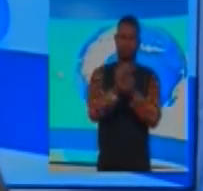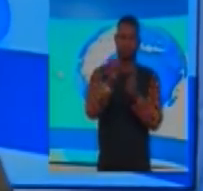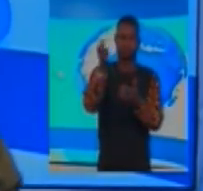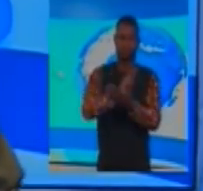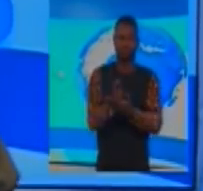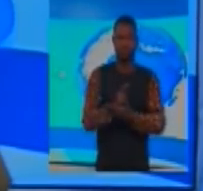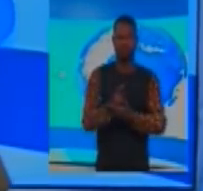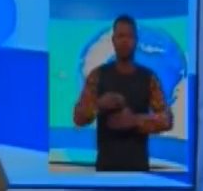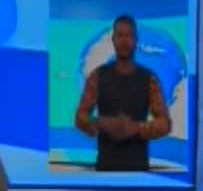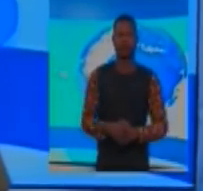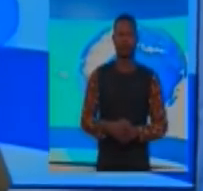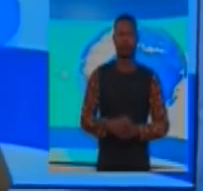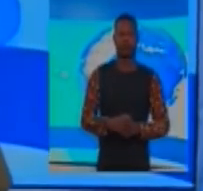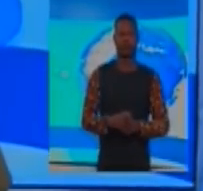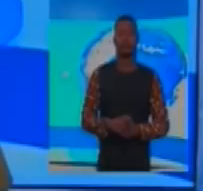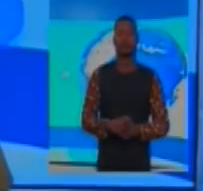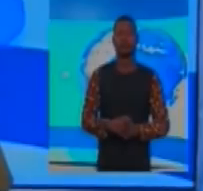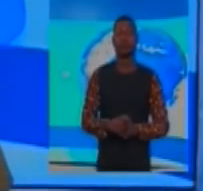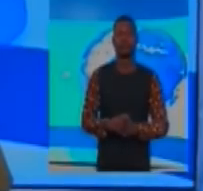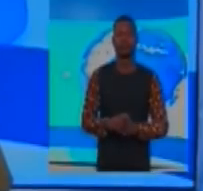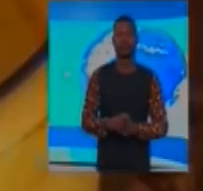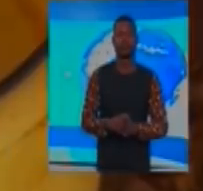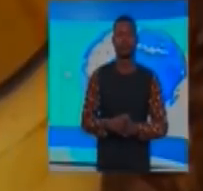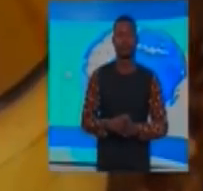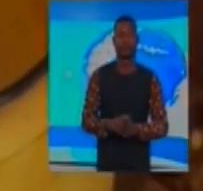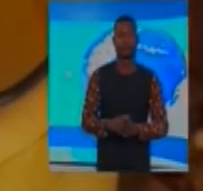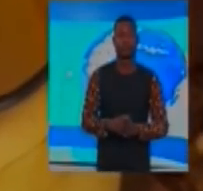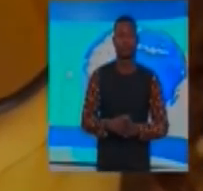avec Maneka Hien et Ismaël Saturnet Paris.